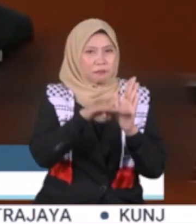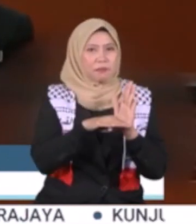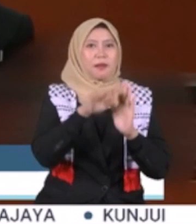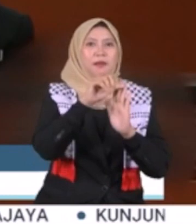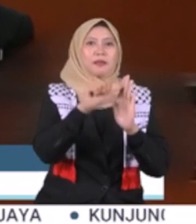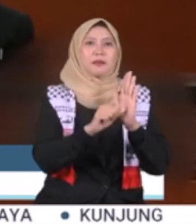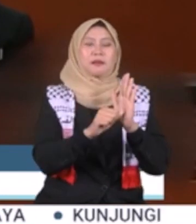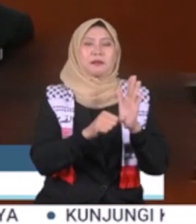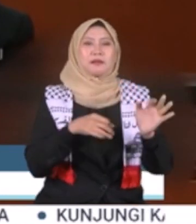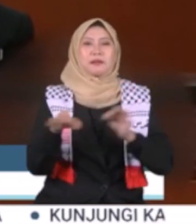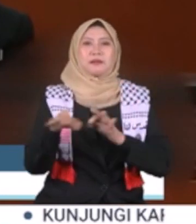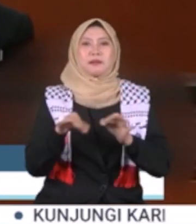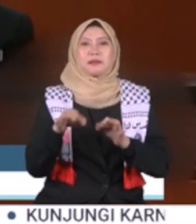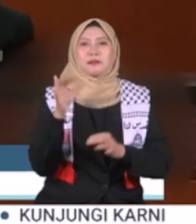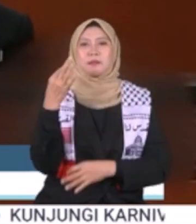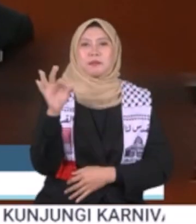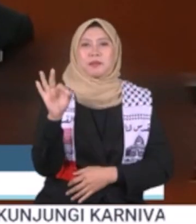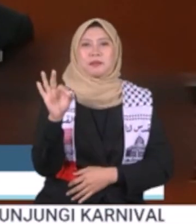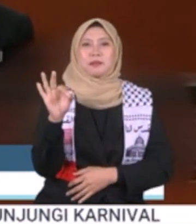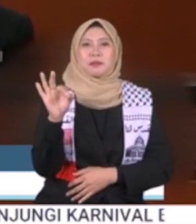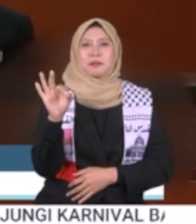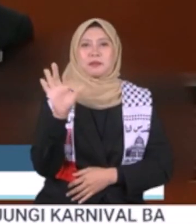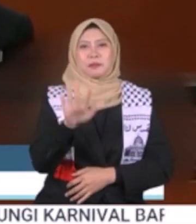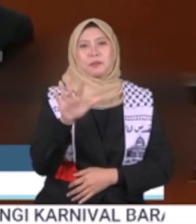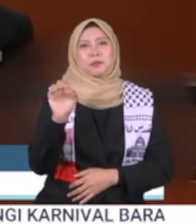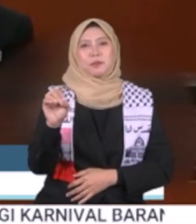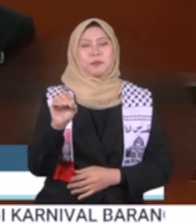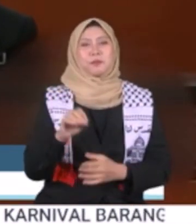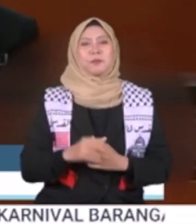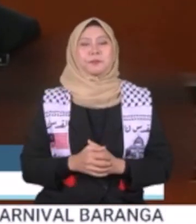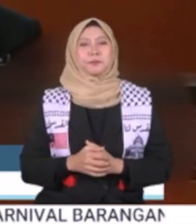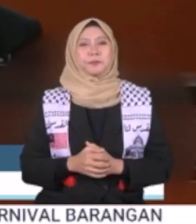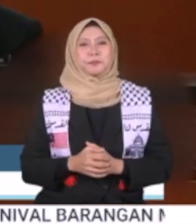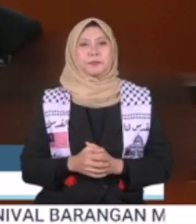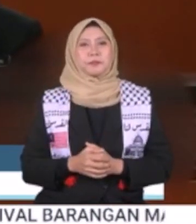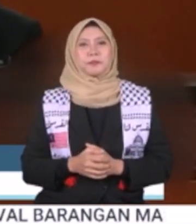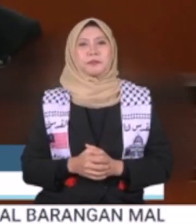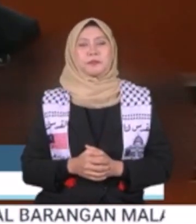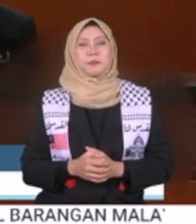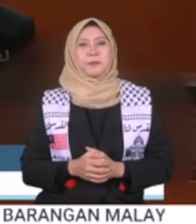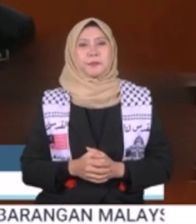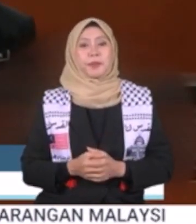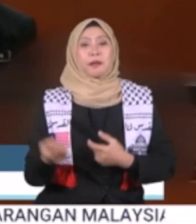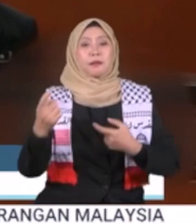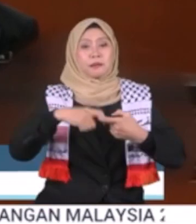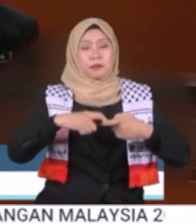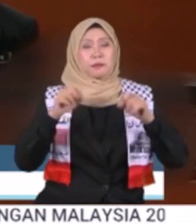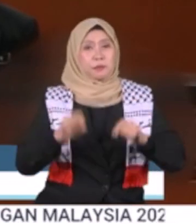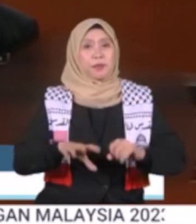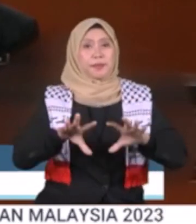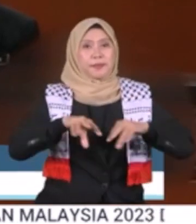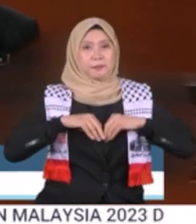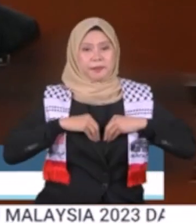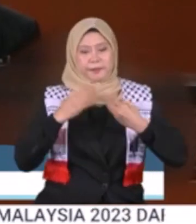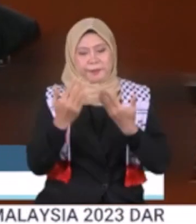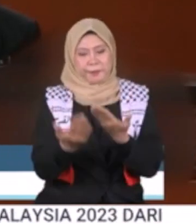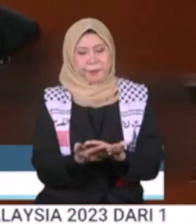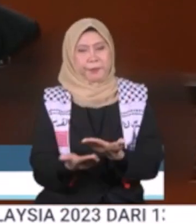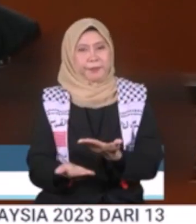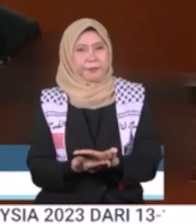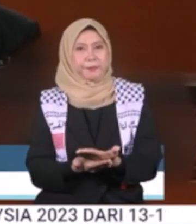keterangan 19 50 berhubung kaedah keboleh terima